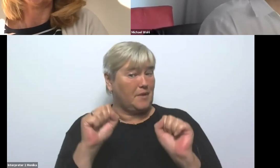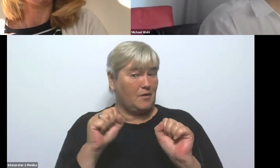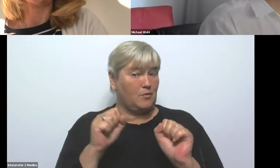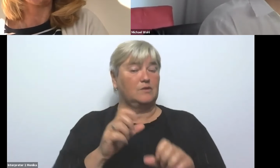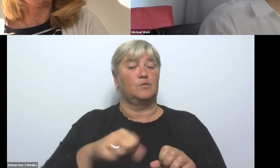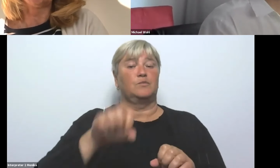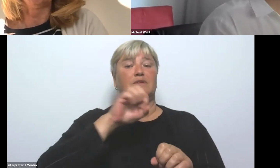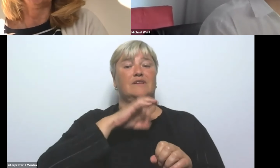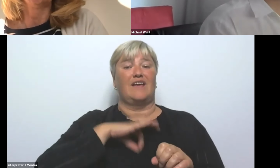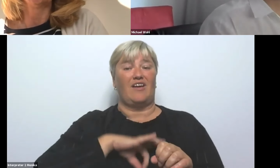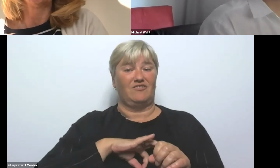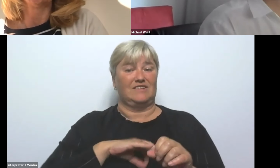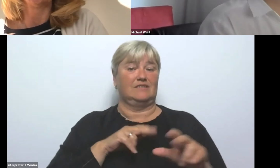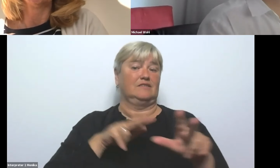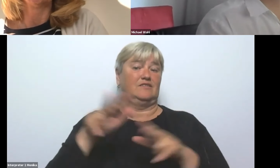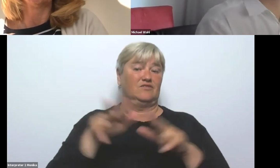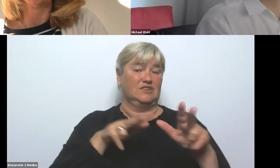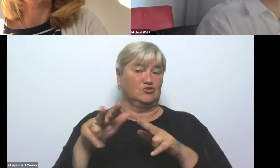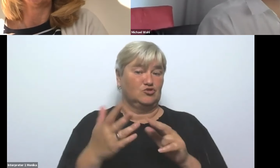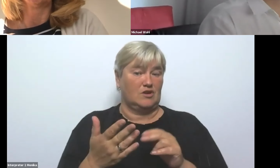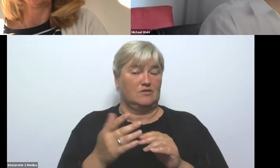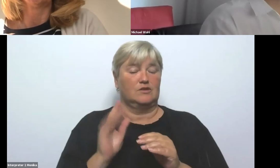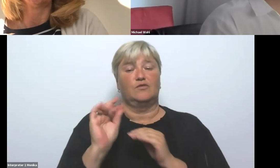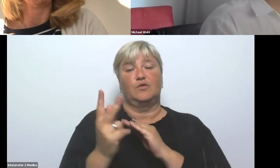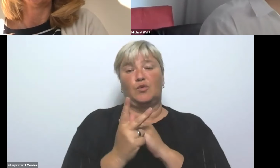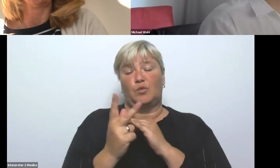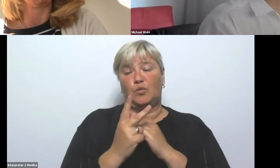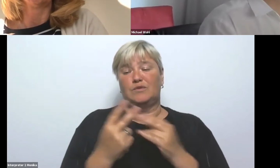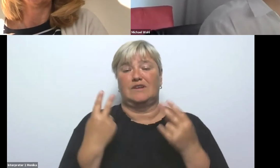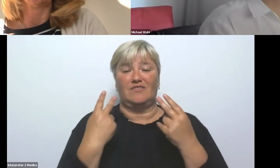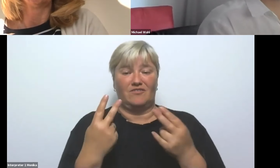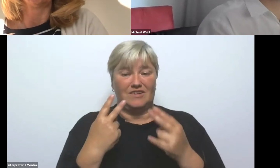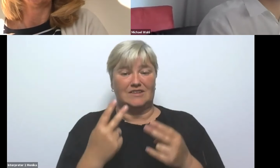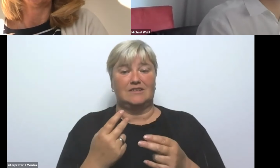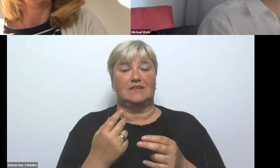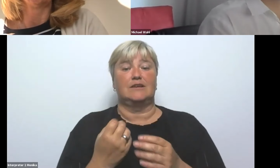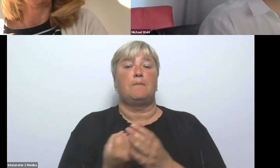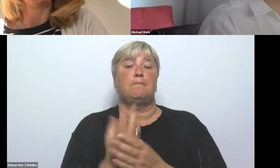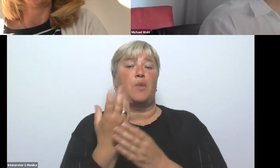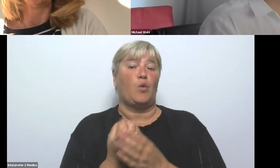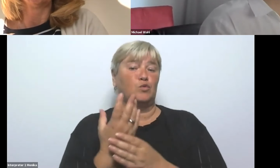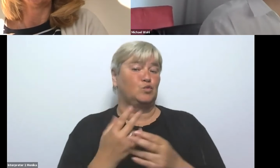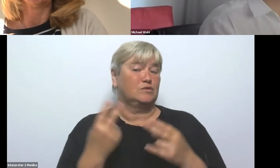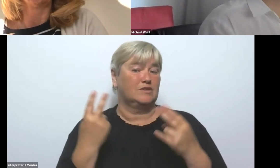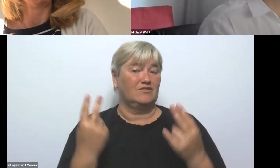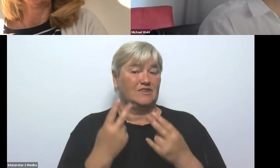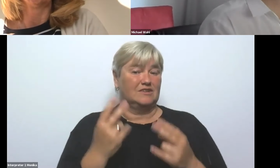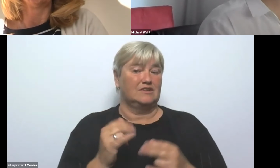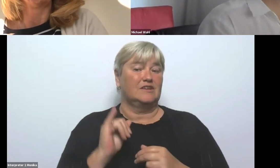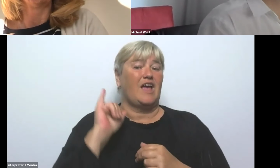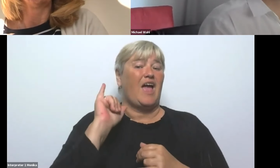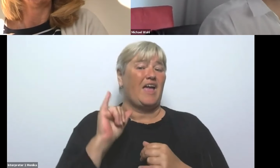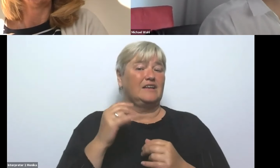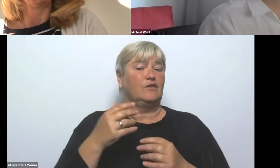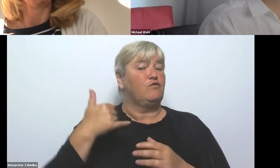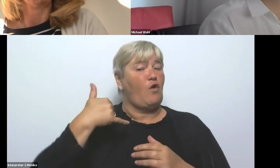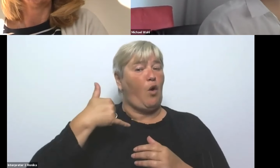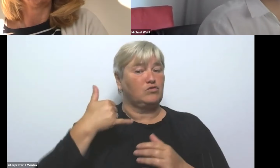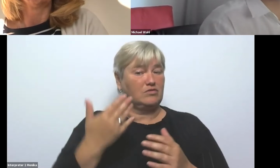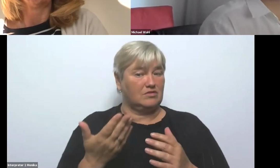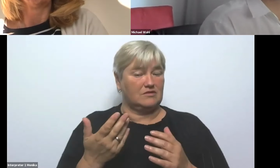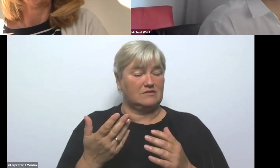zu erwirtschaften. Für die Kunden natürlich wichtig, weil die Produkte dann wichtig sind. Das wurde vorhin mal das iPhone angesprochen, was so als Nebenprodukt mir mein